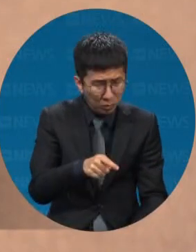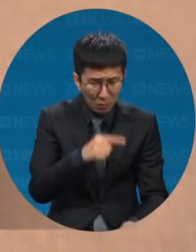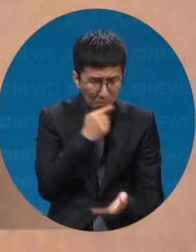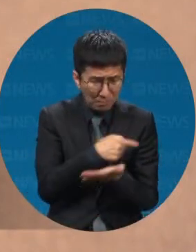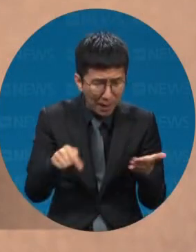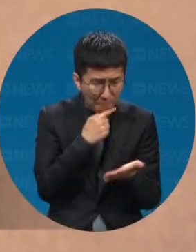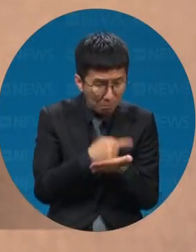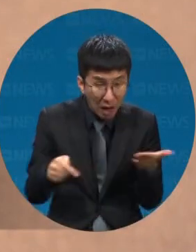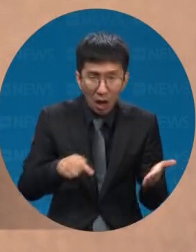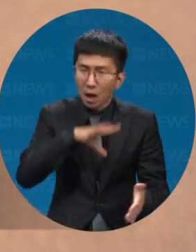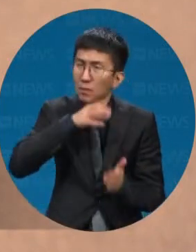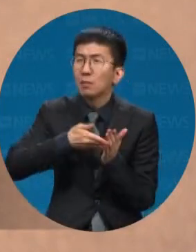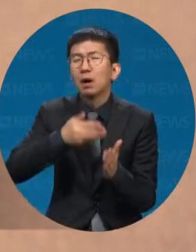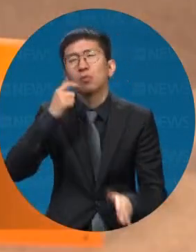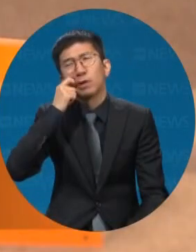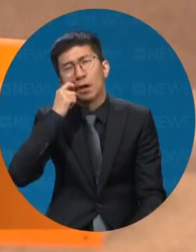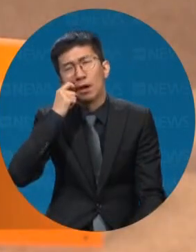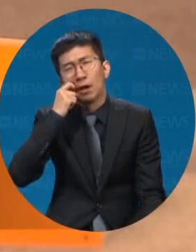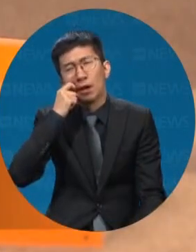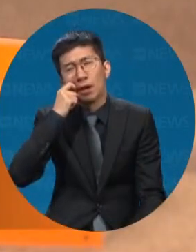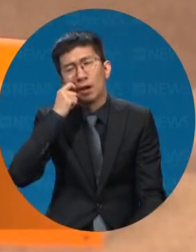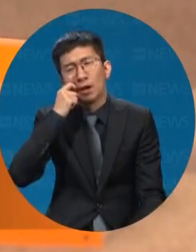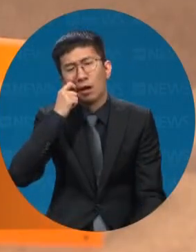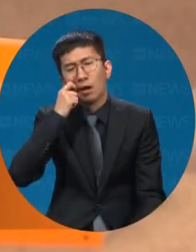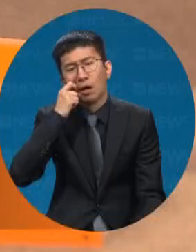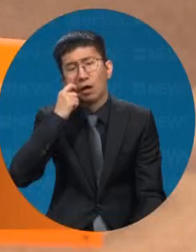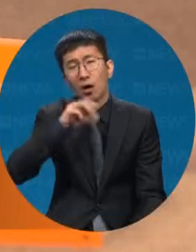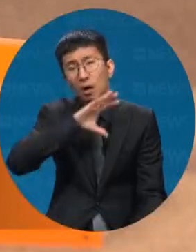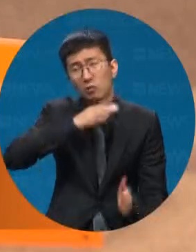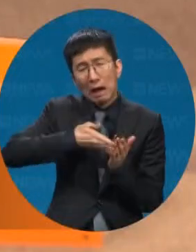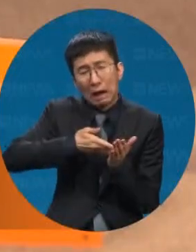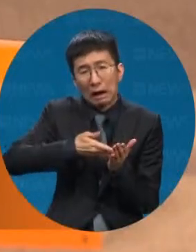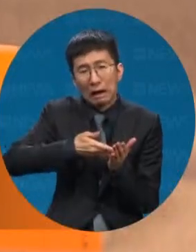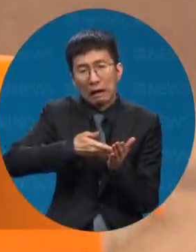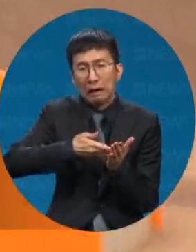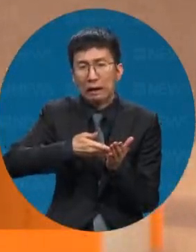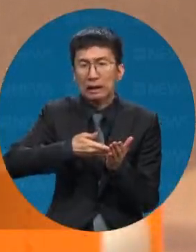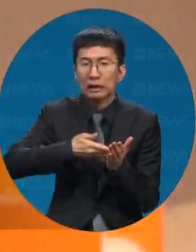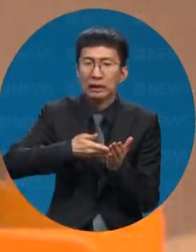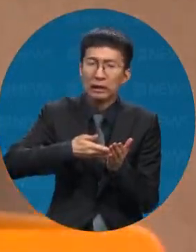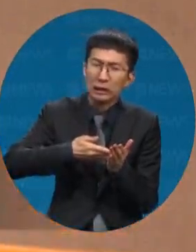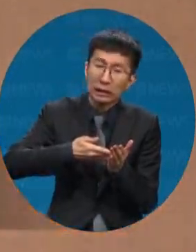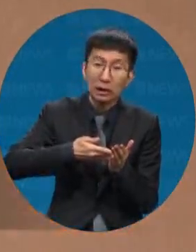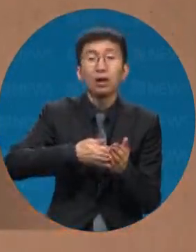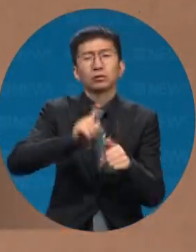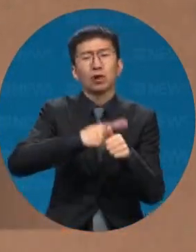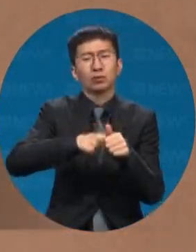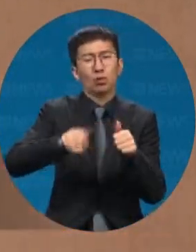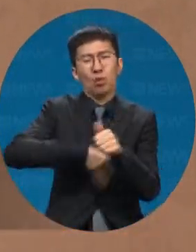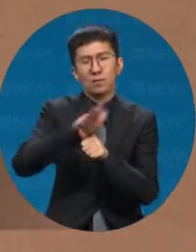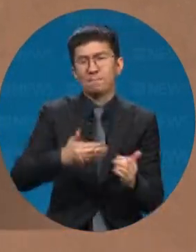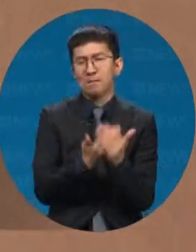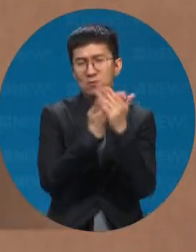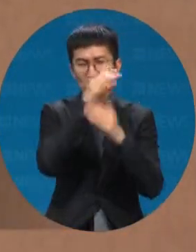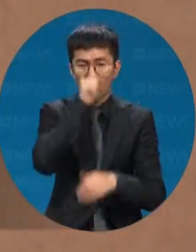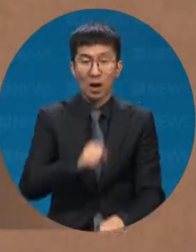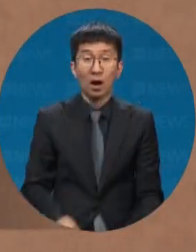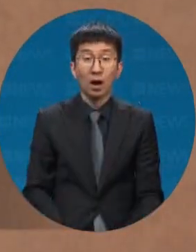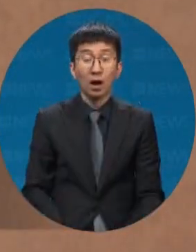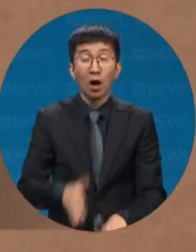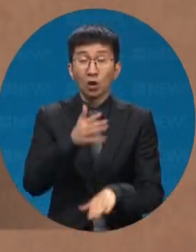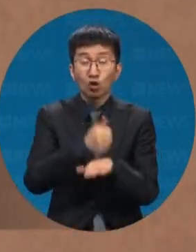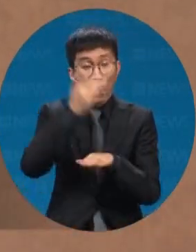던지는 것도 로 본 거 이 못했다가 많거든요 그렇게 문제 제기하고 하는게 너무 자연스럽게 그렇게 해야 된다 그렇게 해야만 무 사회가